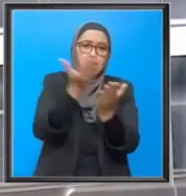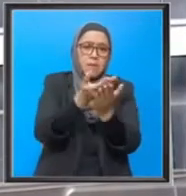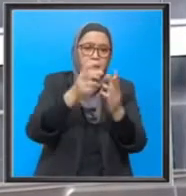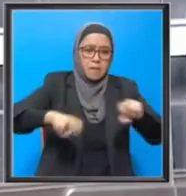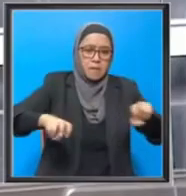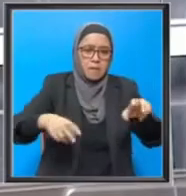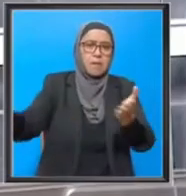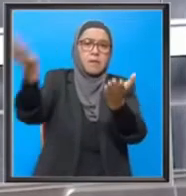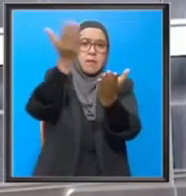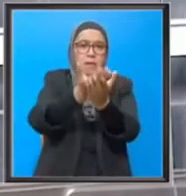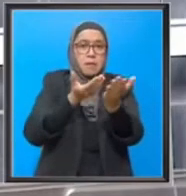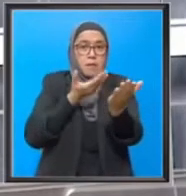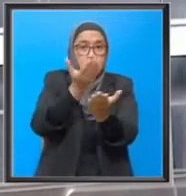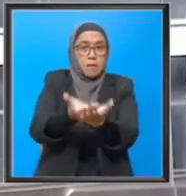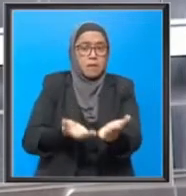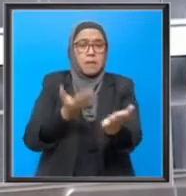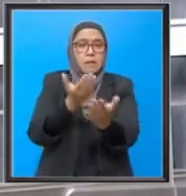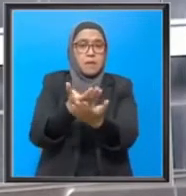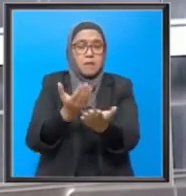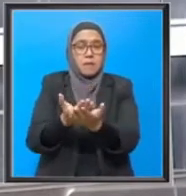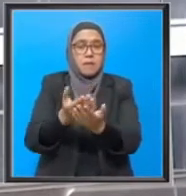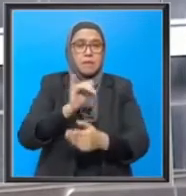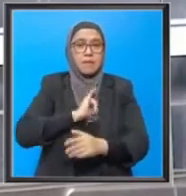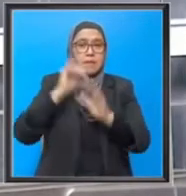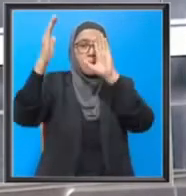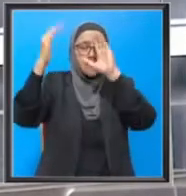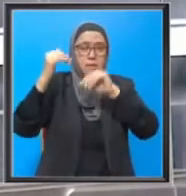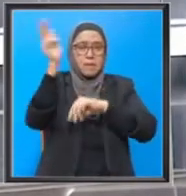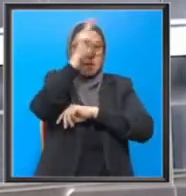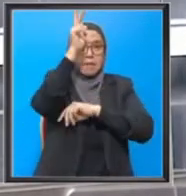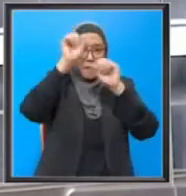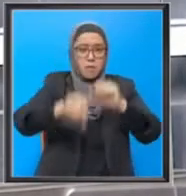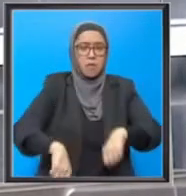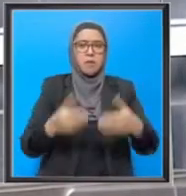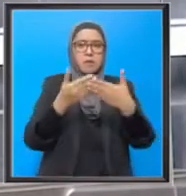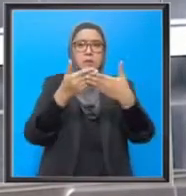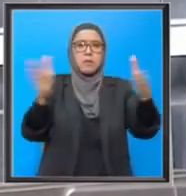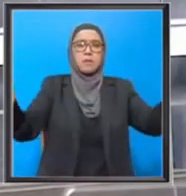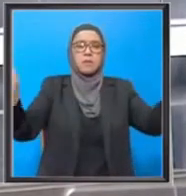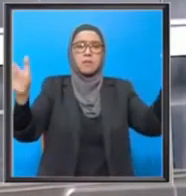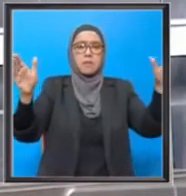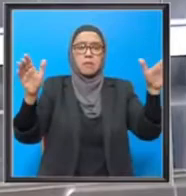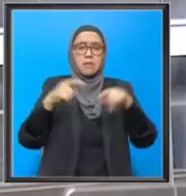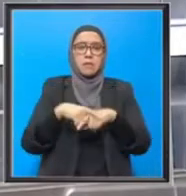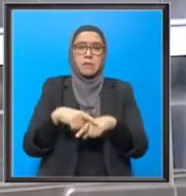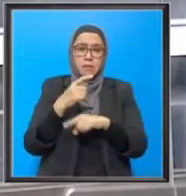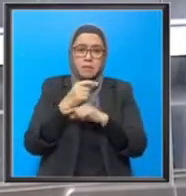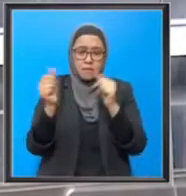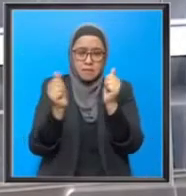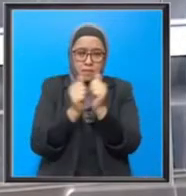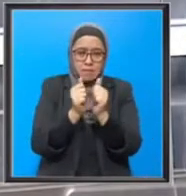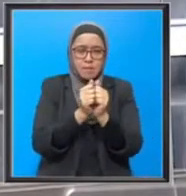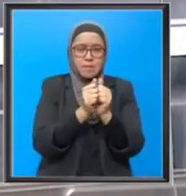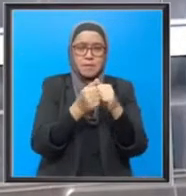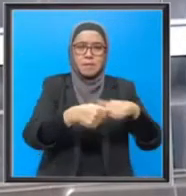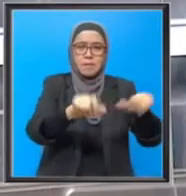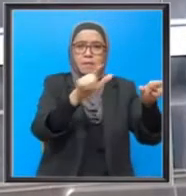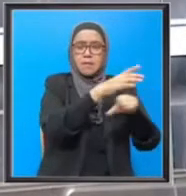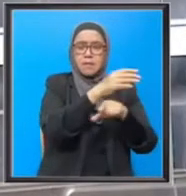berharap supaya kerajaan bule open to public dengan izin Dan juga saya tanya kepada pihak Kerajaan apakah